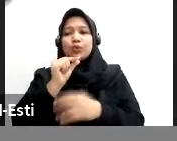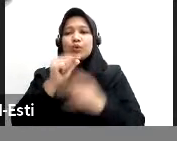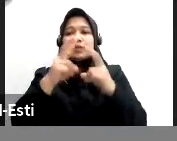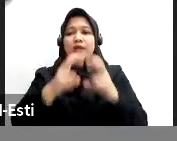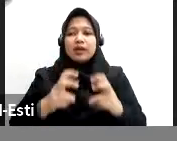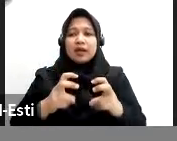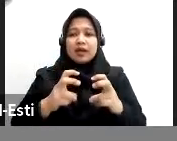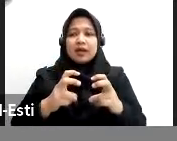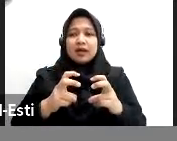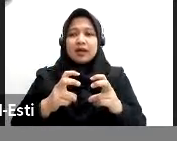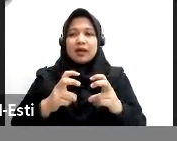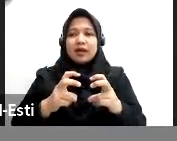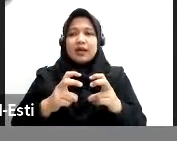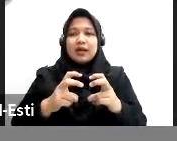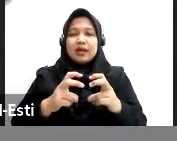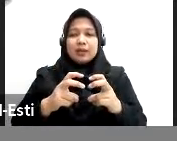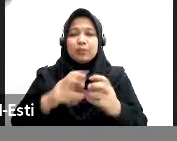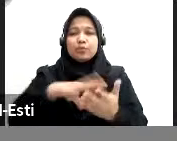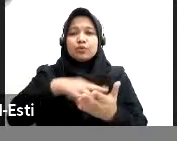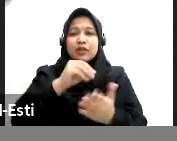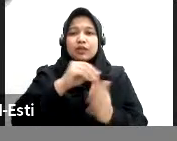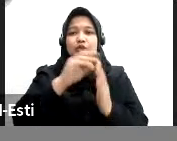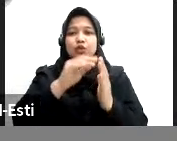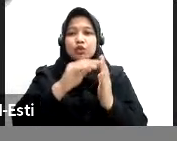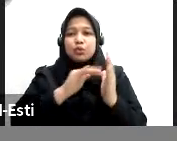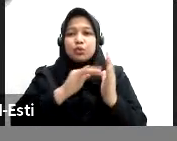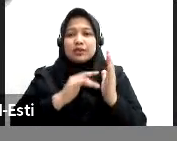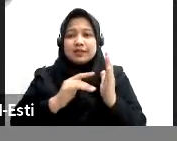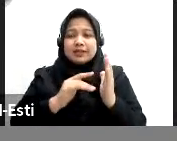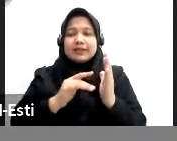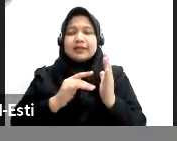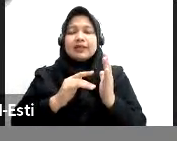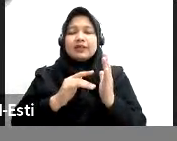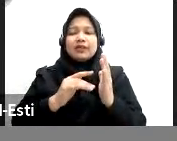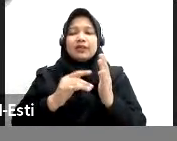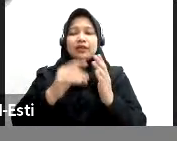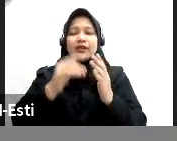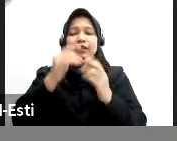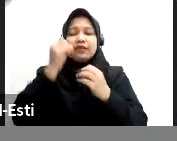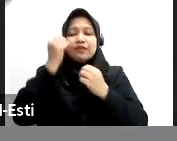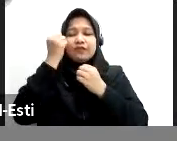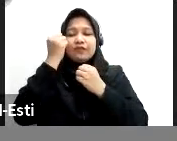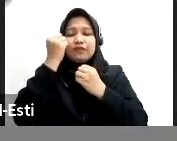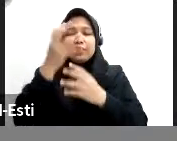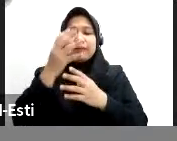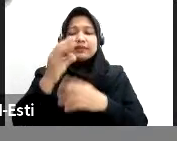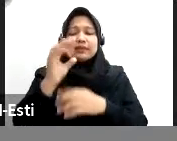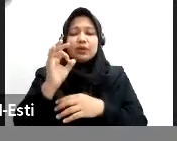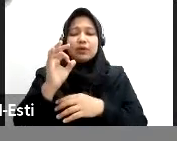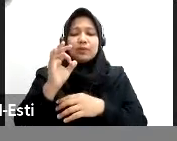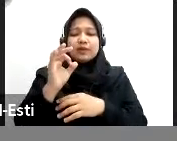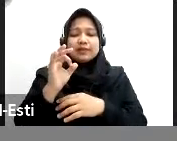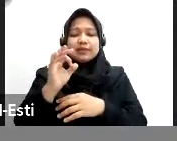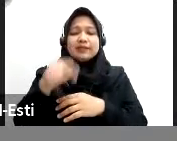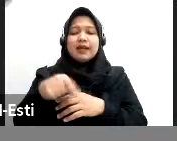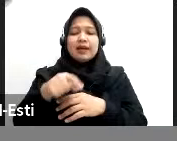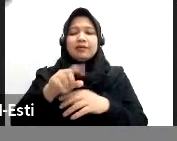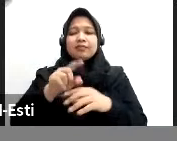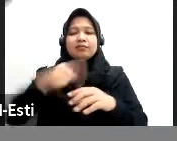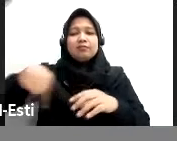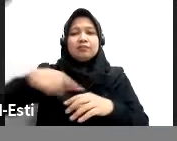pusat am study atas informasi otomasi yang kemudian mereka membentuk satu